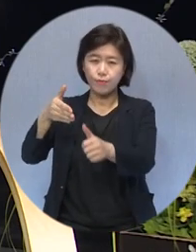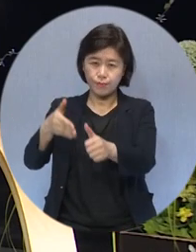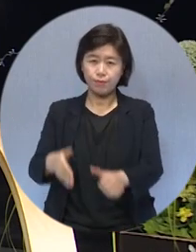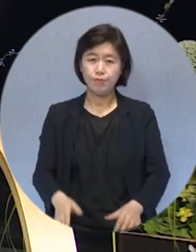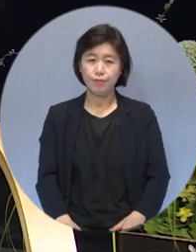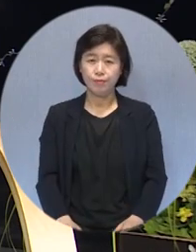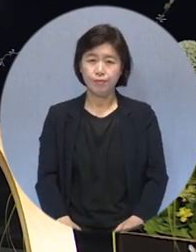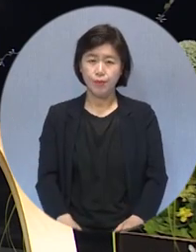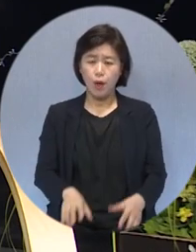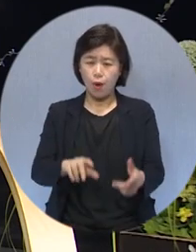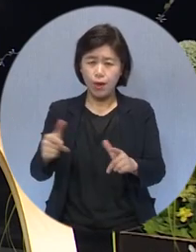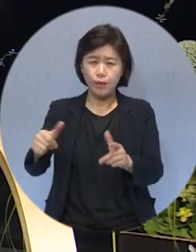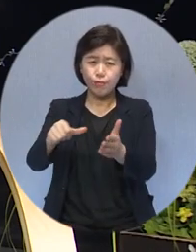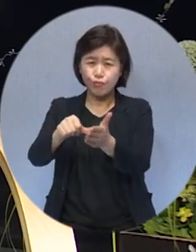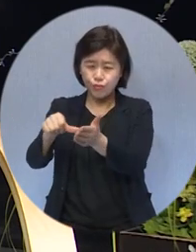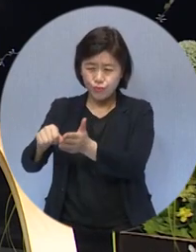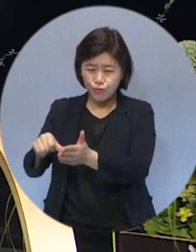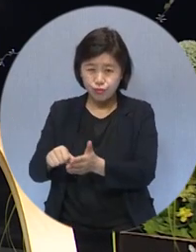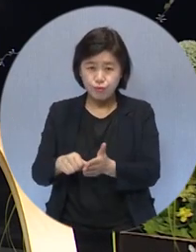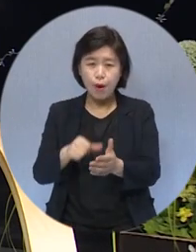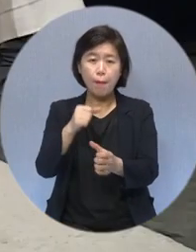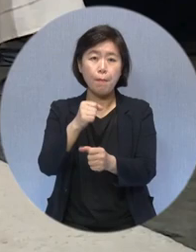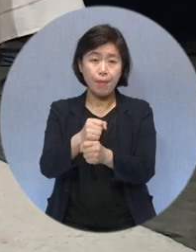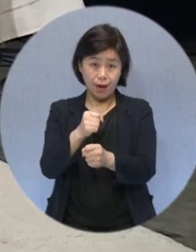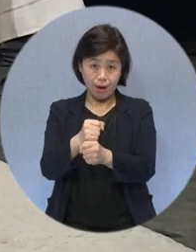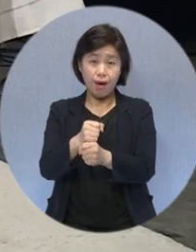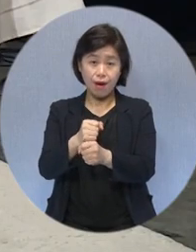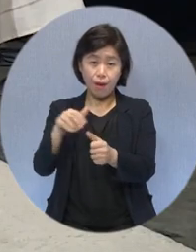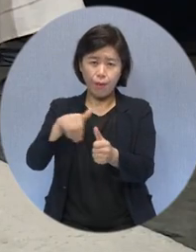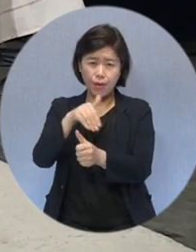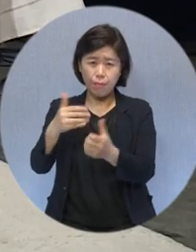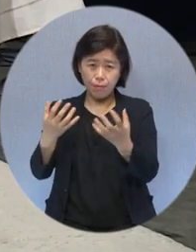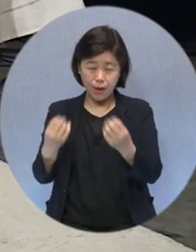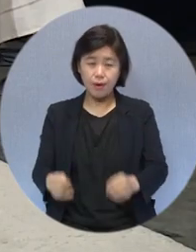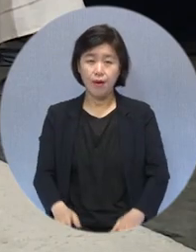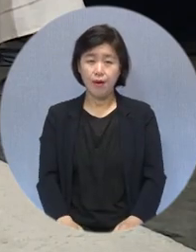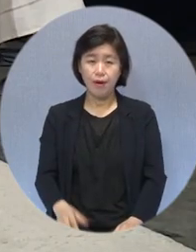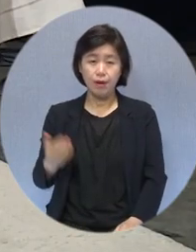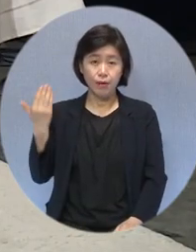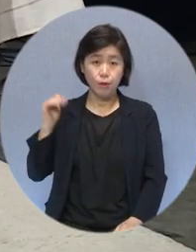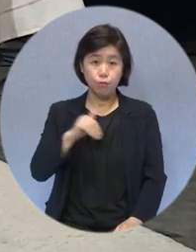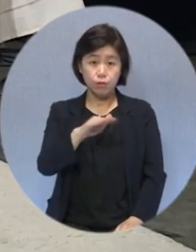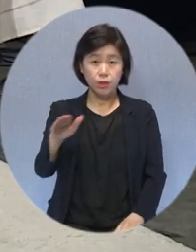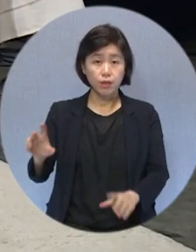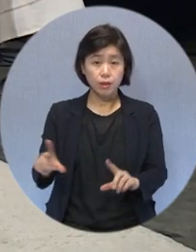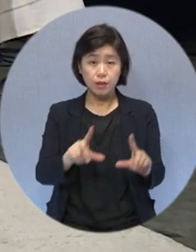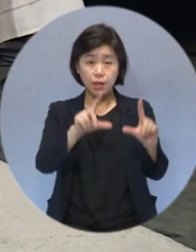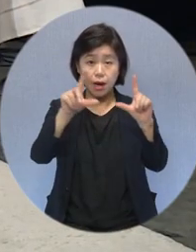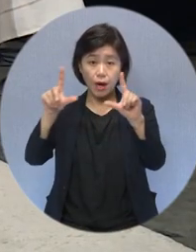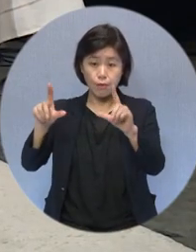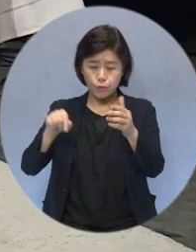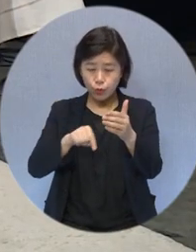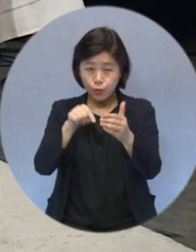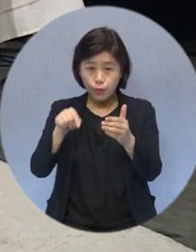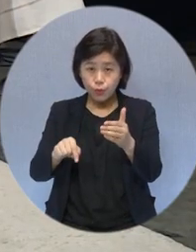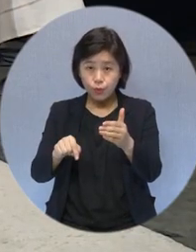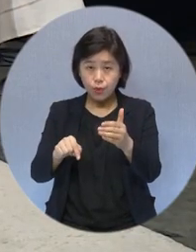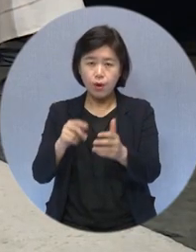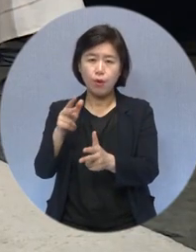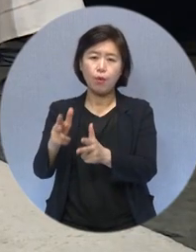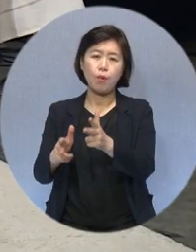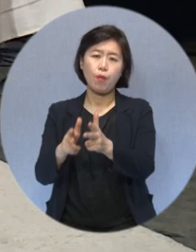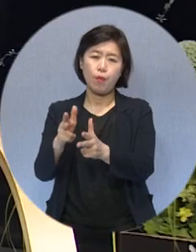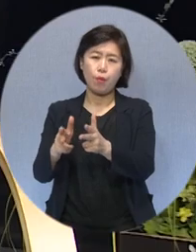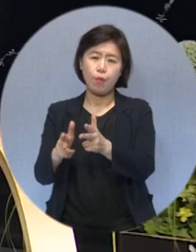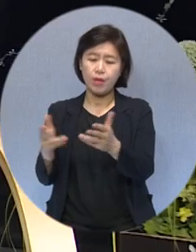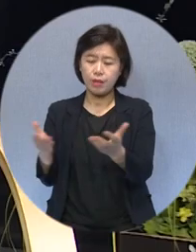무수한 공산품 속에서 우리가 살고 있습니다. 현대에서 우리 삶이야말로 공장의 직공과 같은 행위가